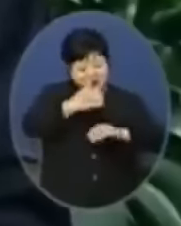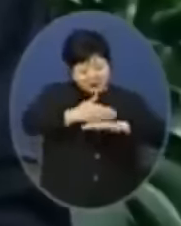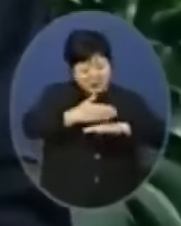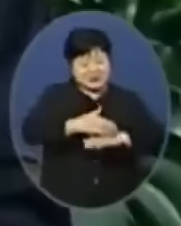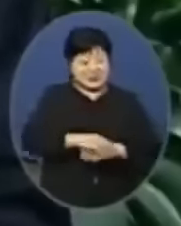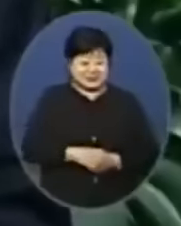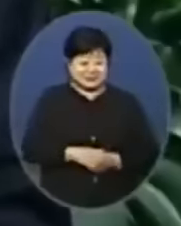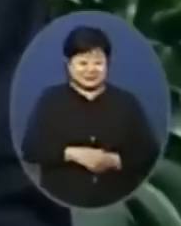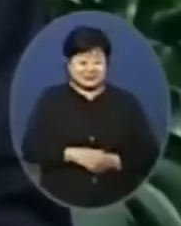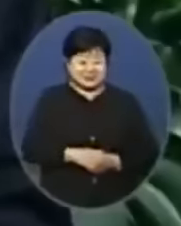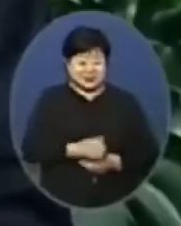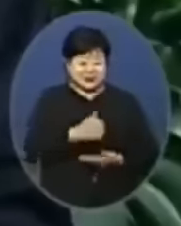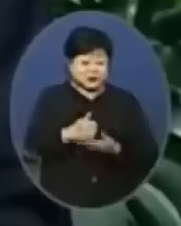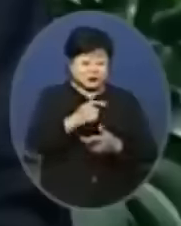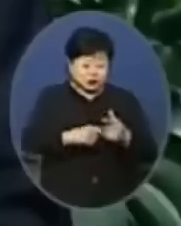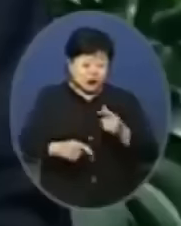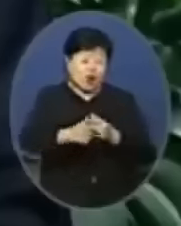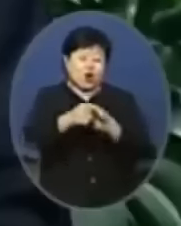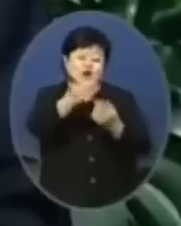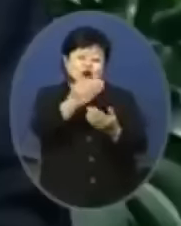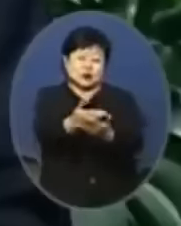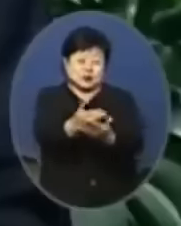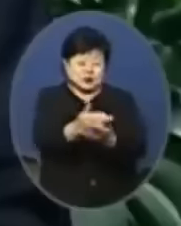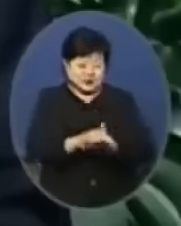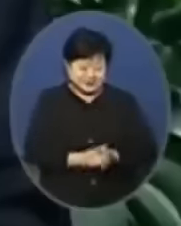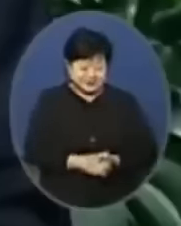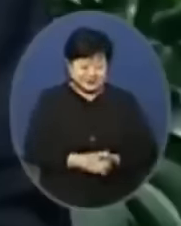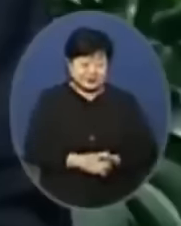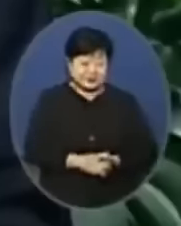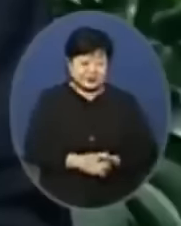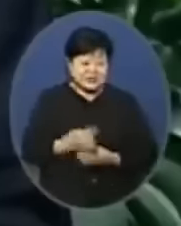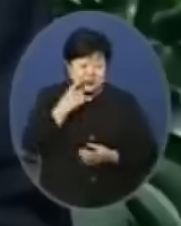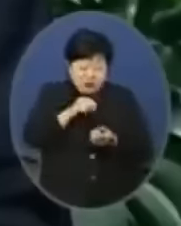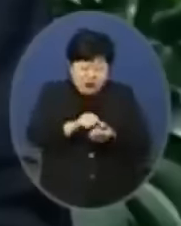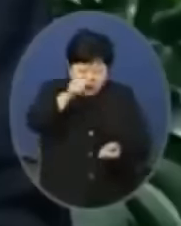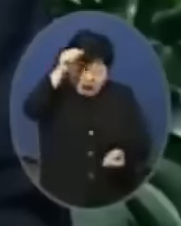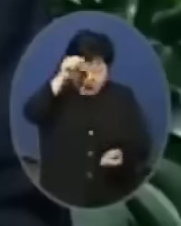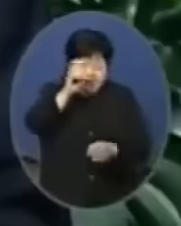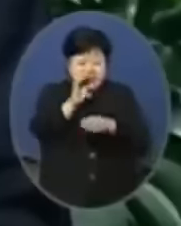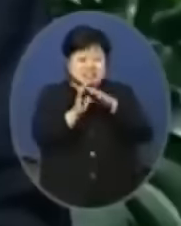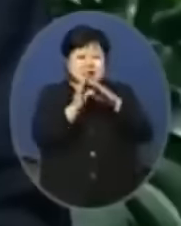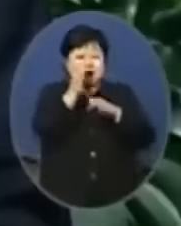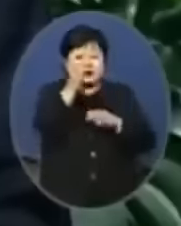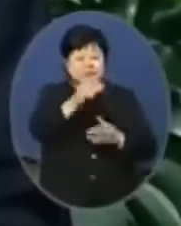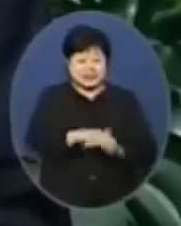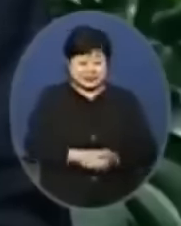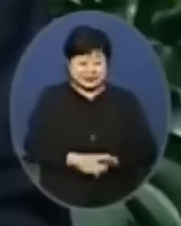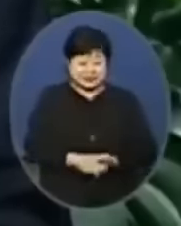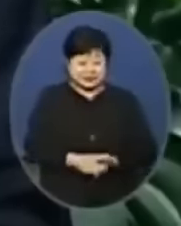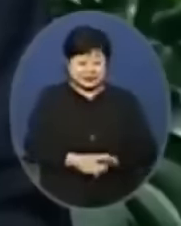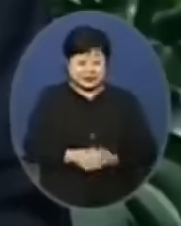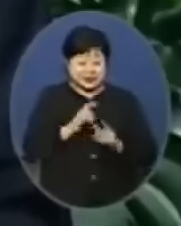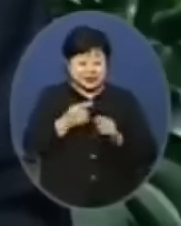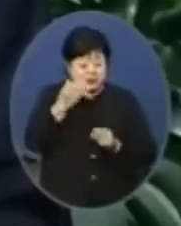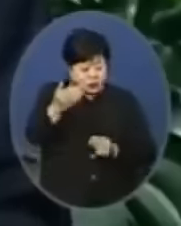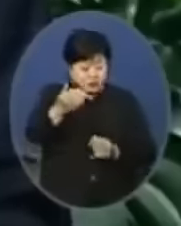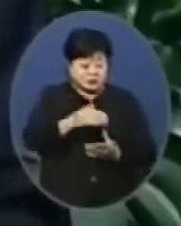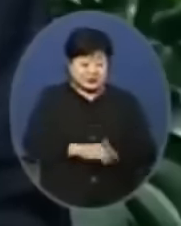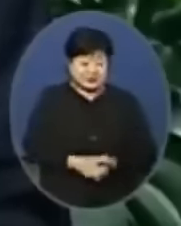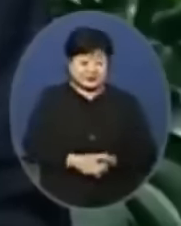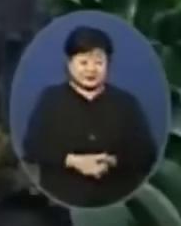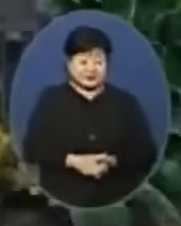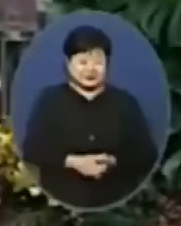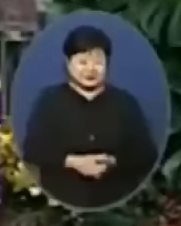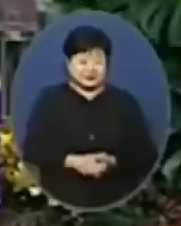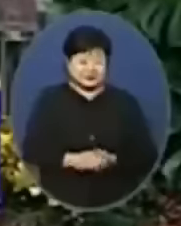감사합니다. 주님 더 주시옵소서. 내 입을 넓게 열라. 내가 채우리라. 그렇게 말씀하는 것입니다.